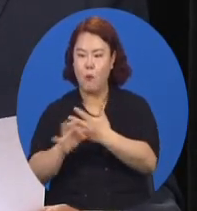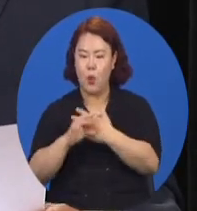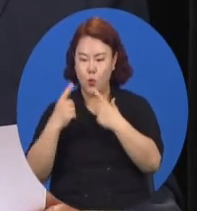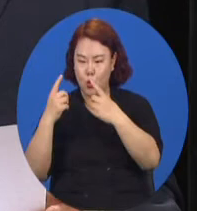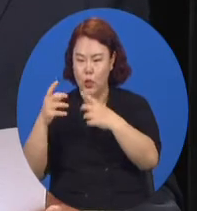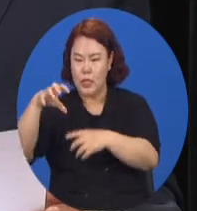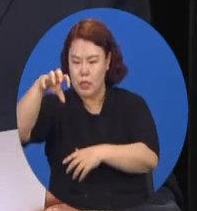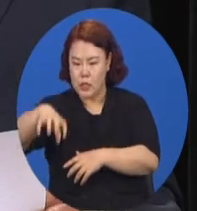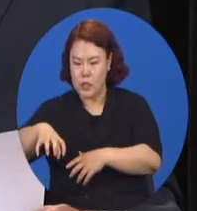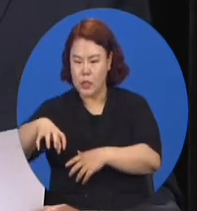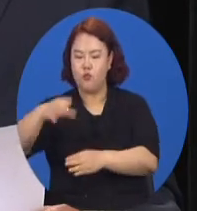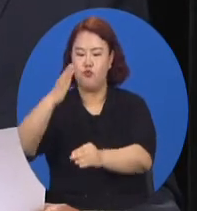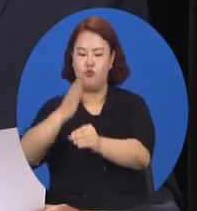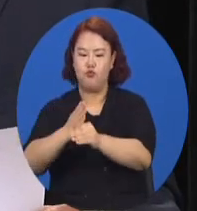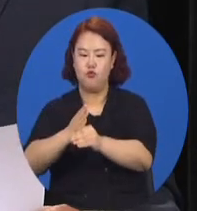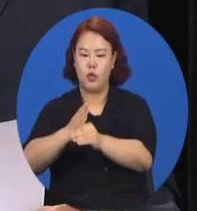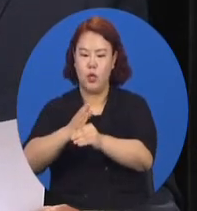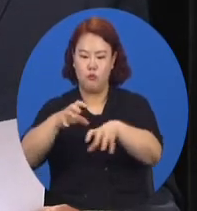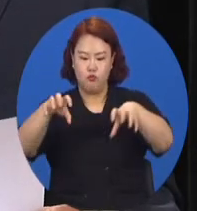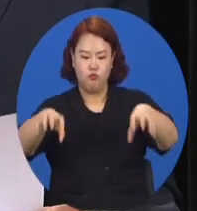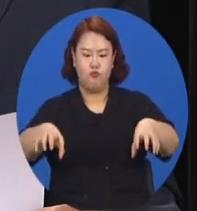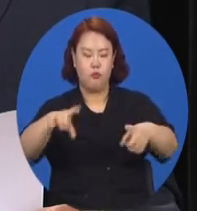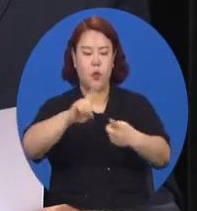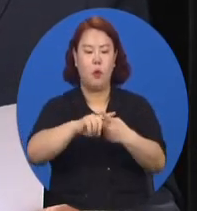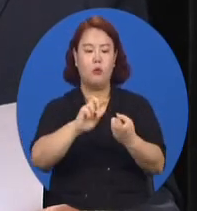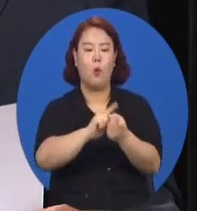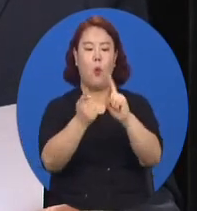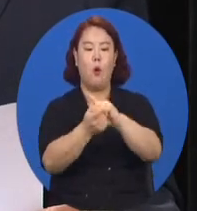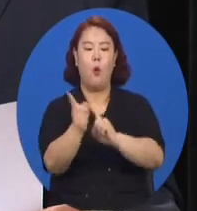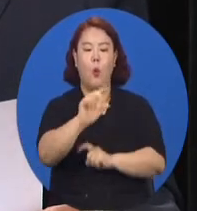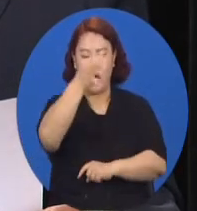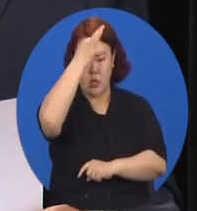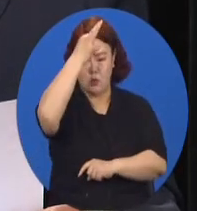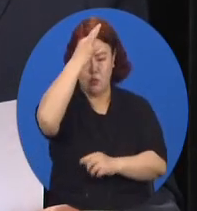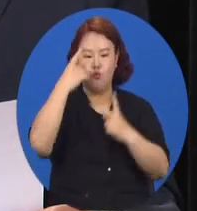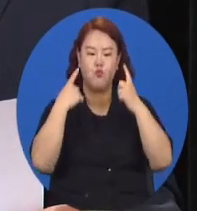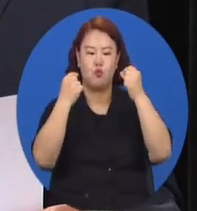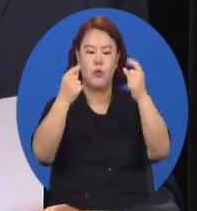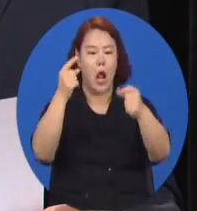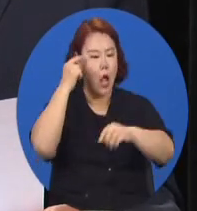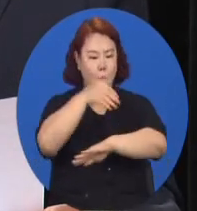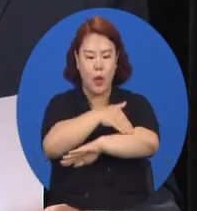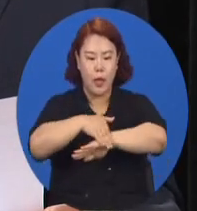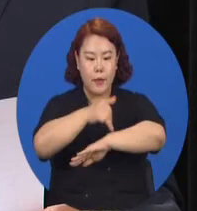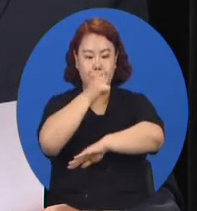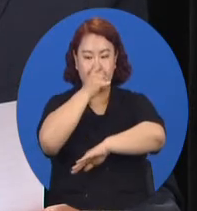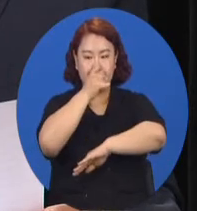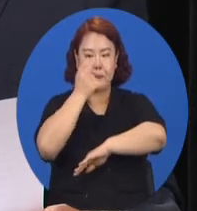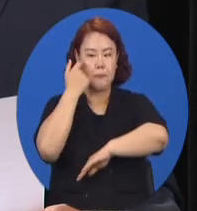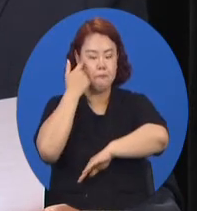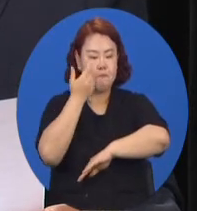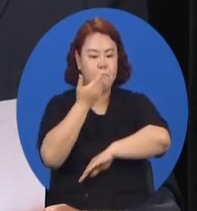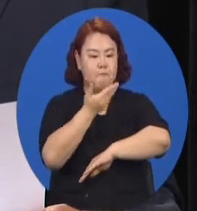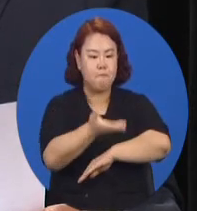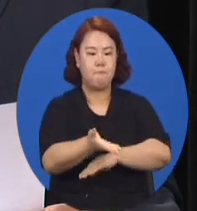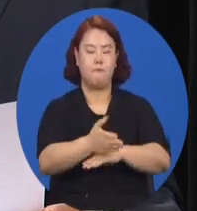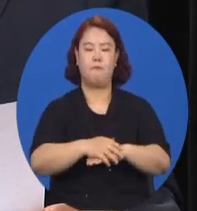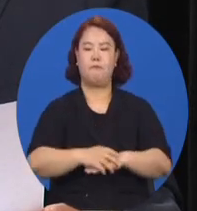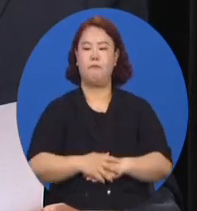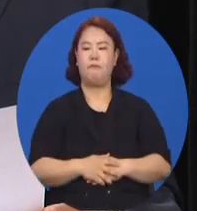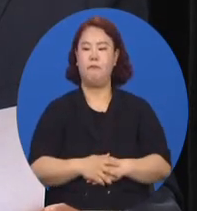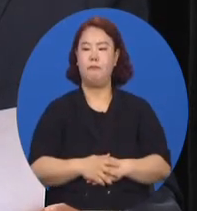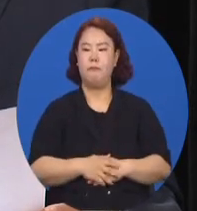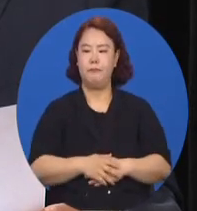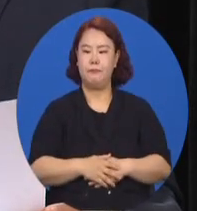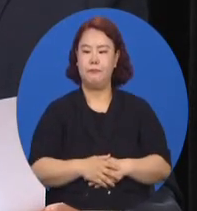존속한 상태에서 상호 어떤 기능으로 이것을 유지하려고 계획을 하고 계신지 소상하게 좀 얘기를